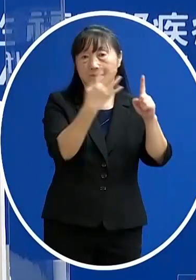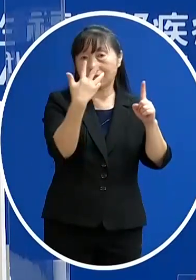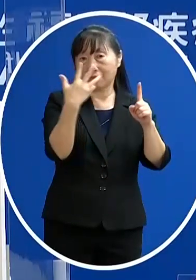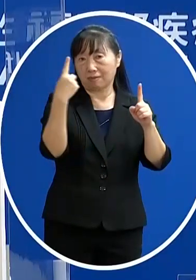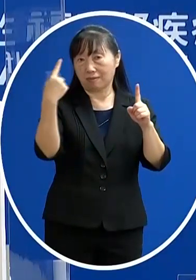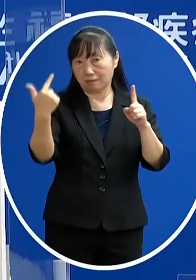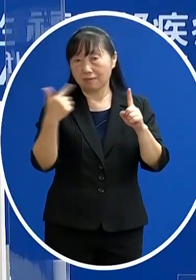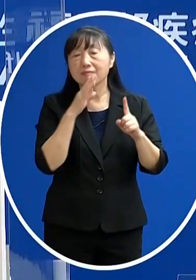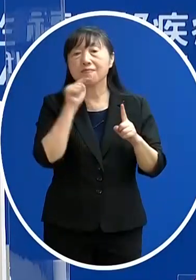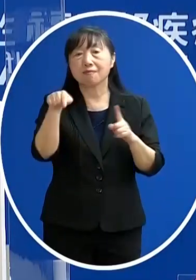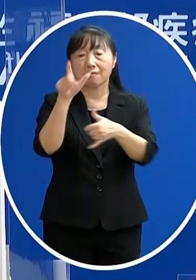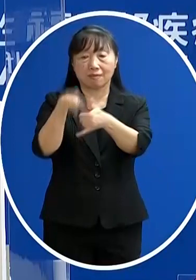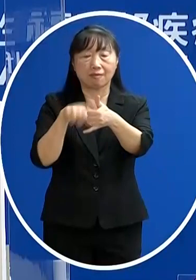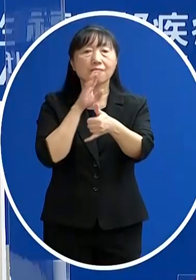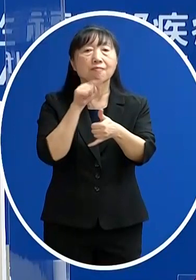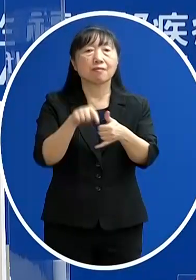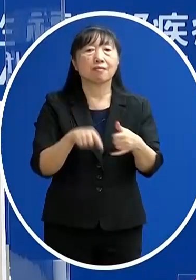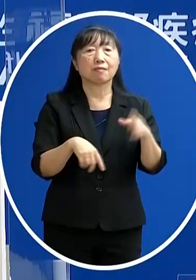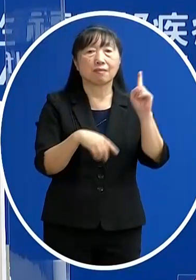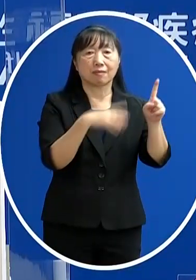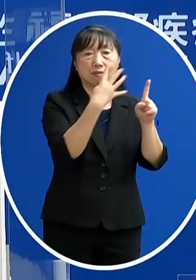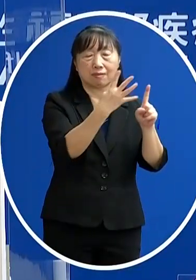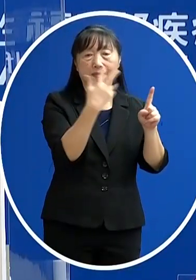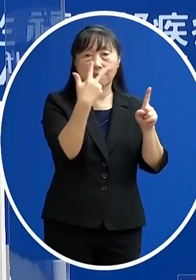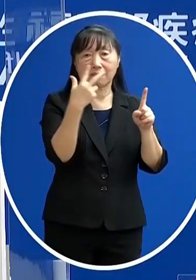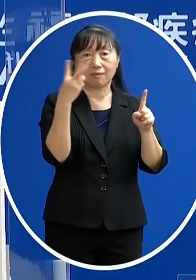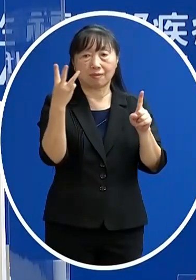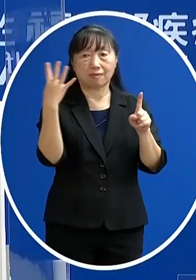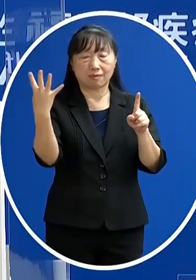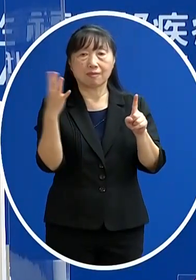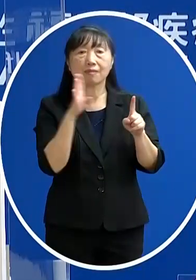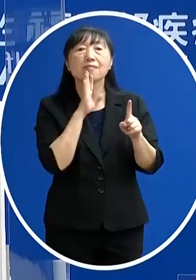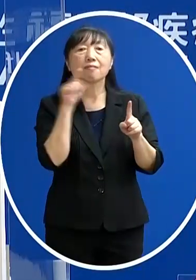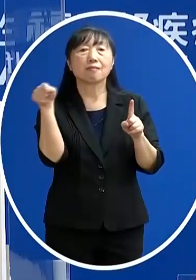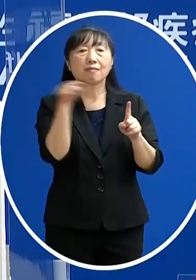14816哈，14816就14734哈的